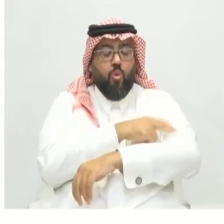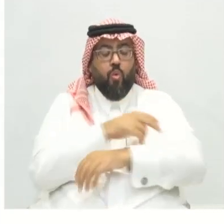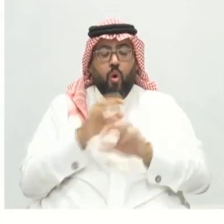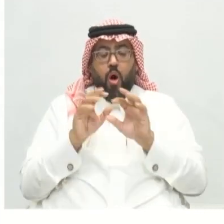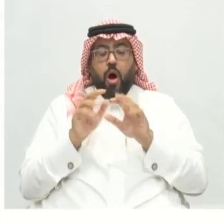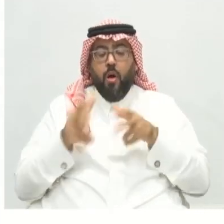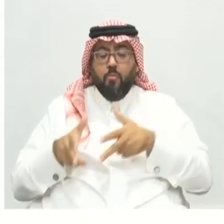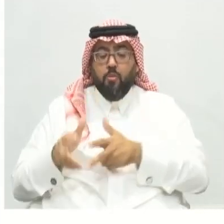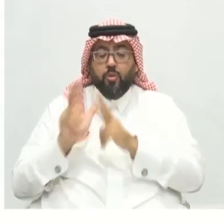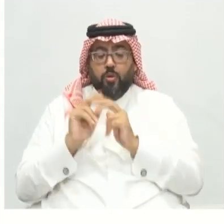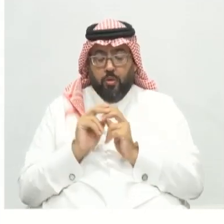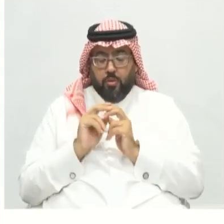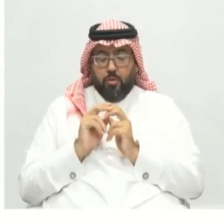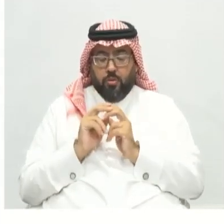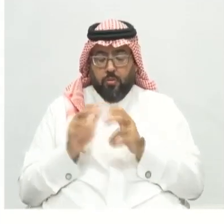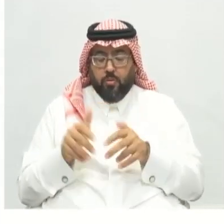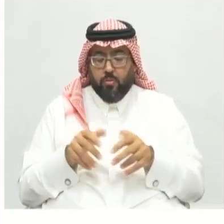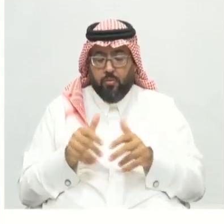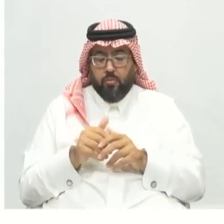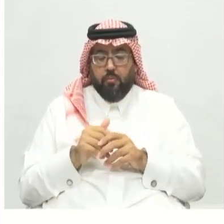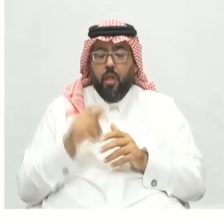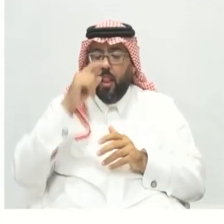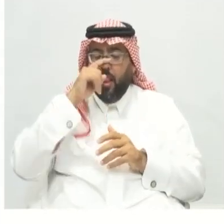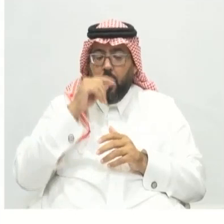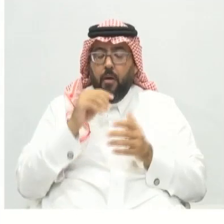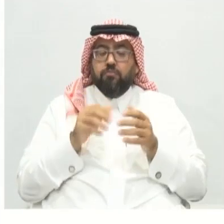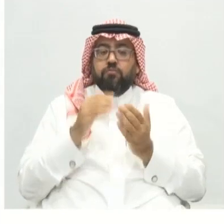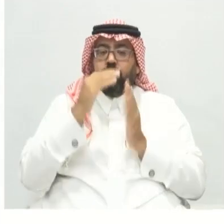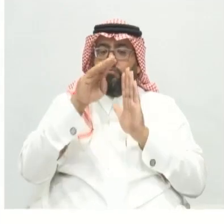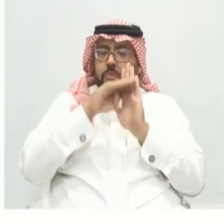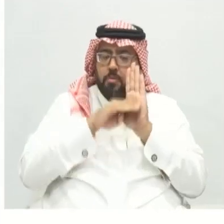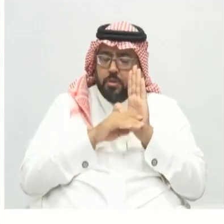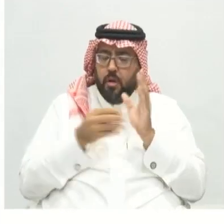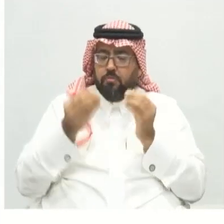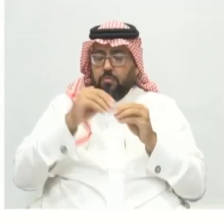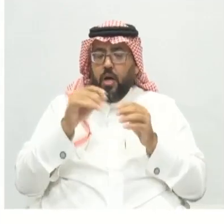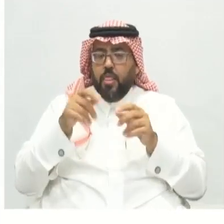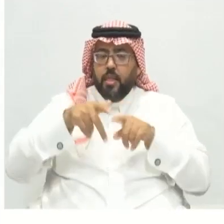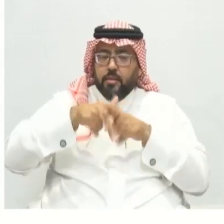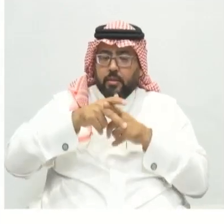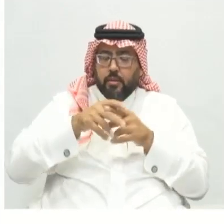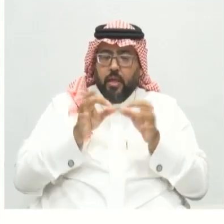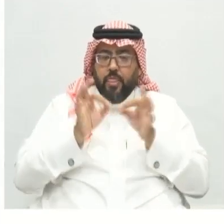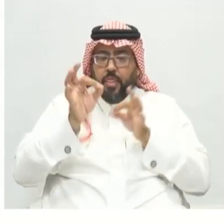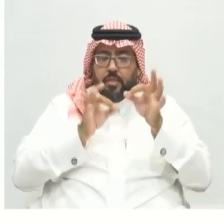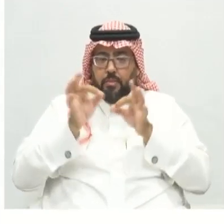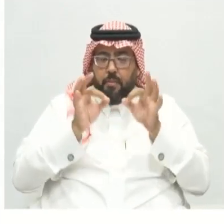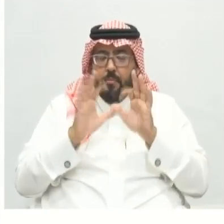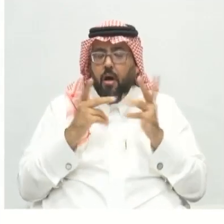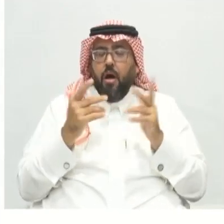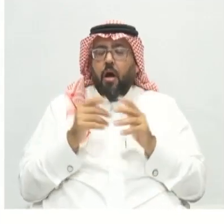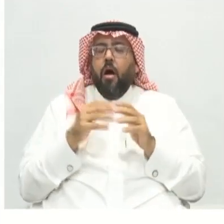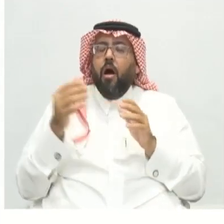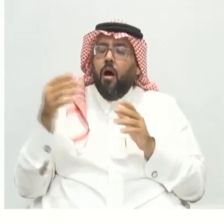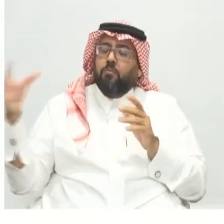المشروع مثلا مشروع الروبوت يحتاج الى البرمجه الى الترتيب الى التصميم اذا يقوم